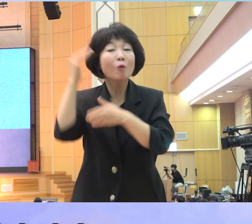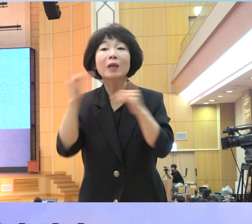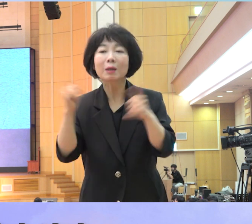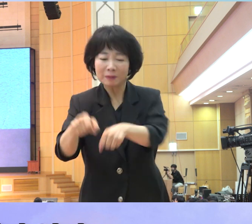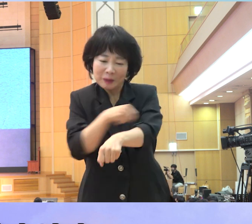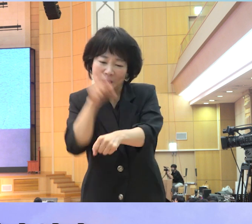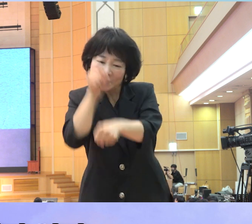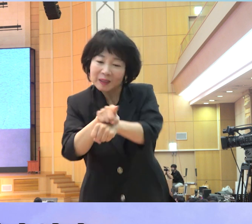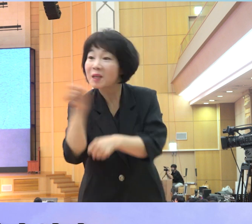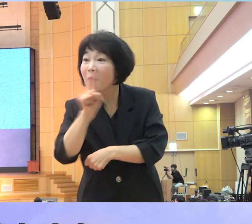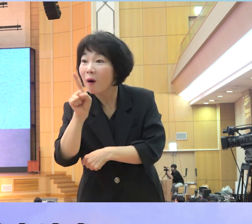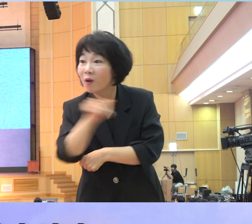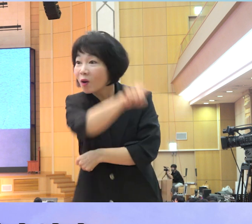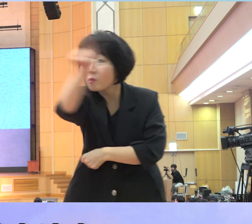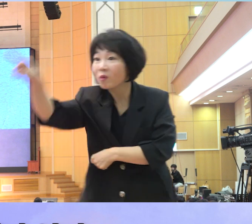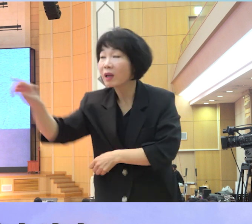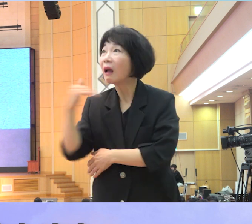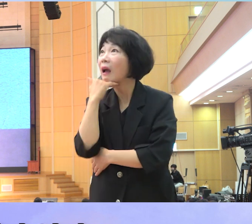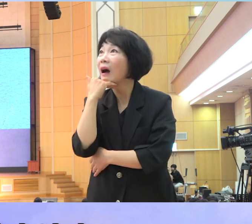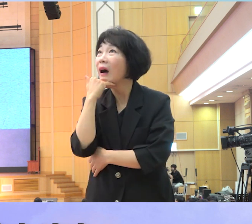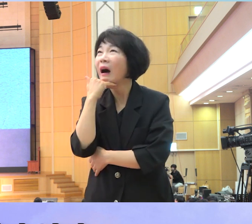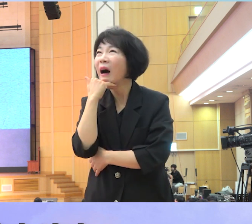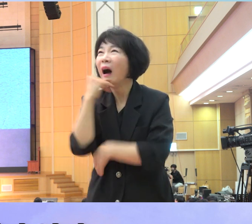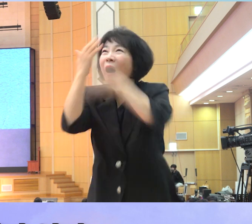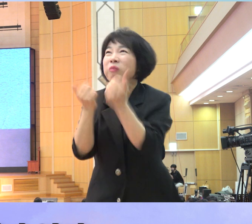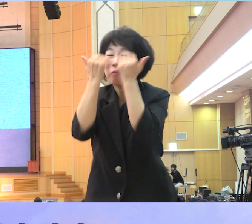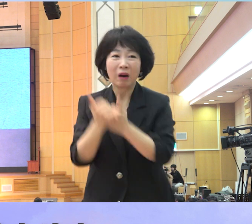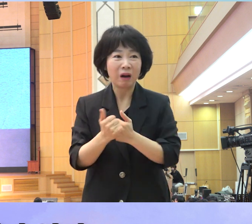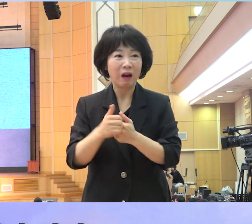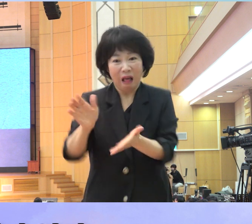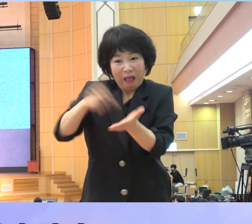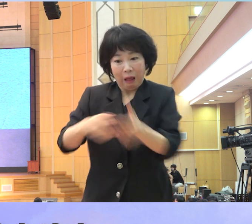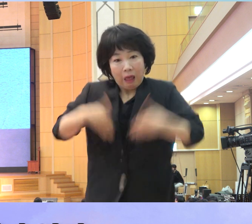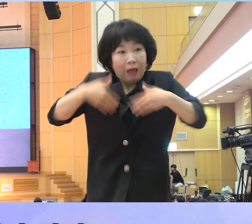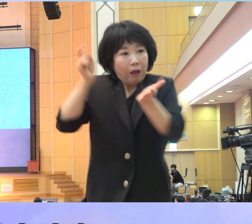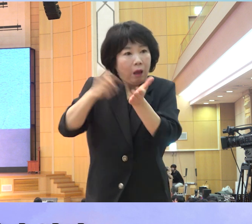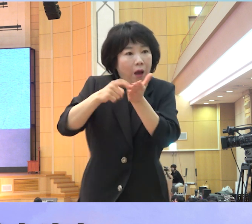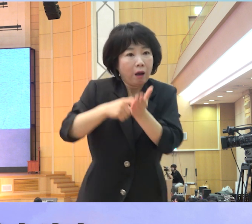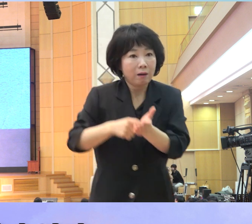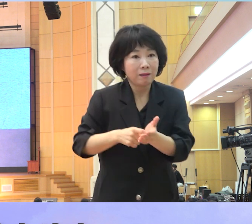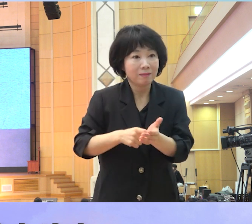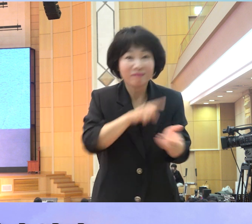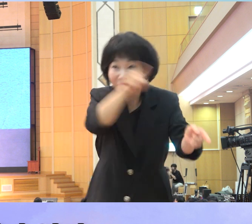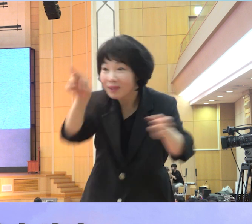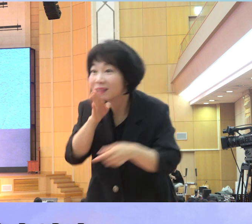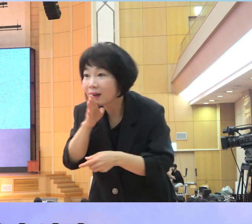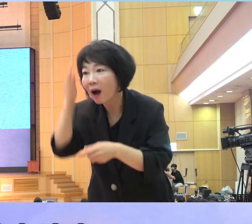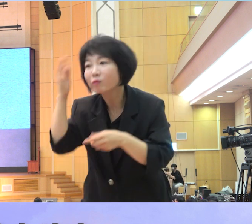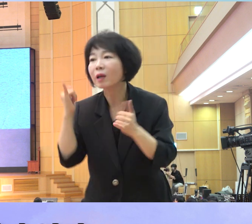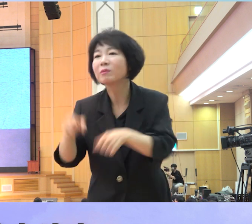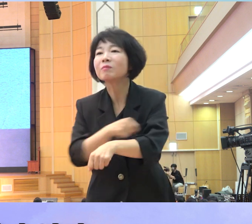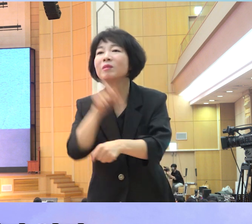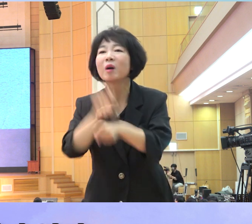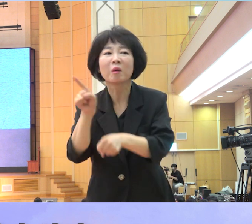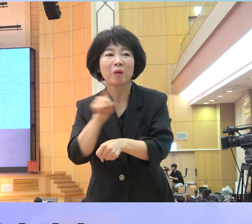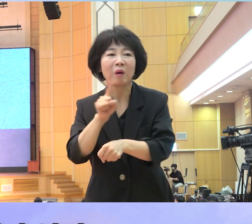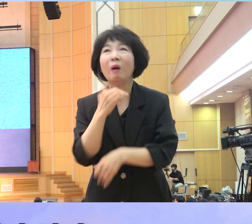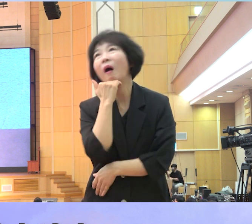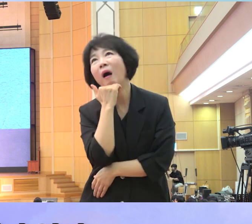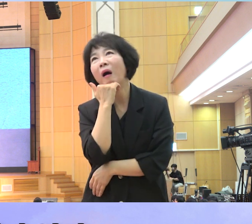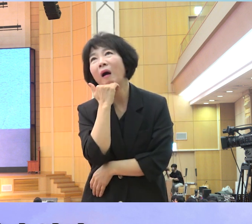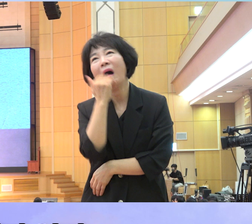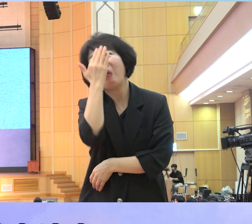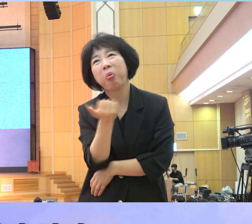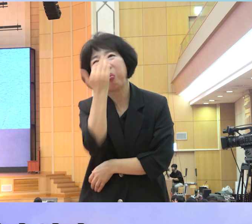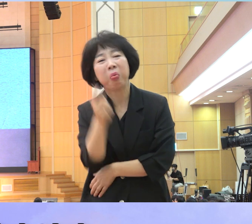뭐냐면 기다림이 굉장히 부족하대요. 한국 사람들의 특징은. 그 첫 번째 예로 커피